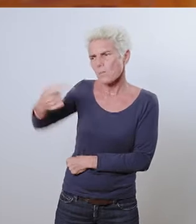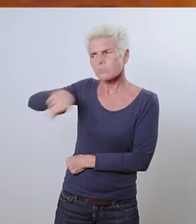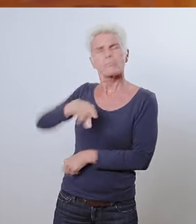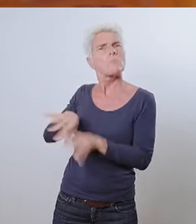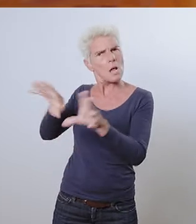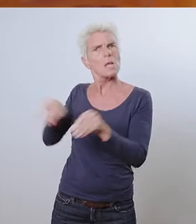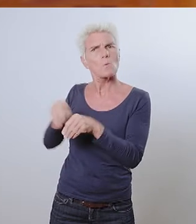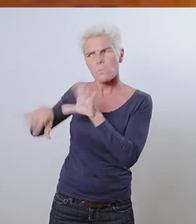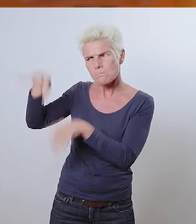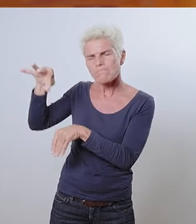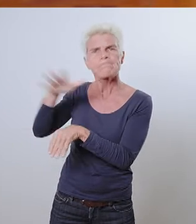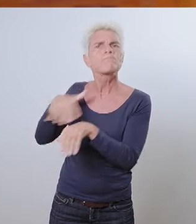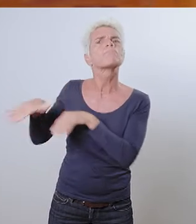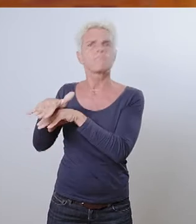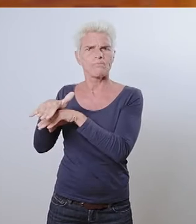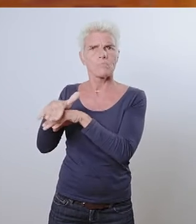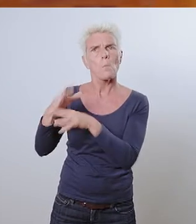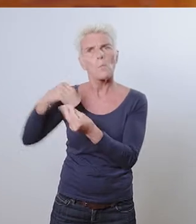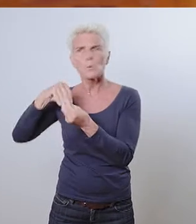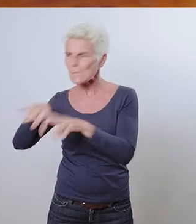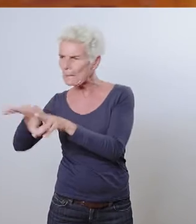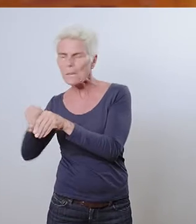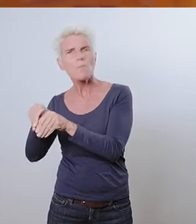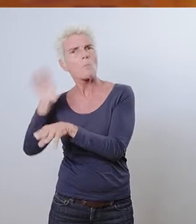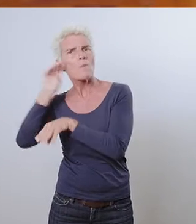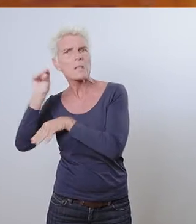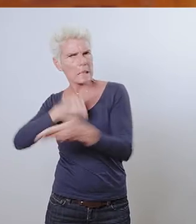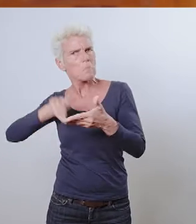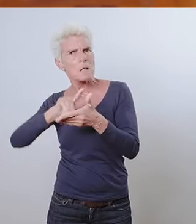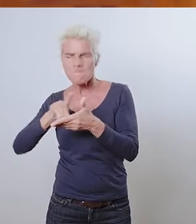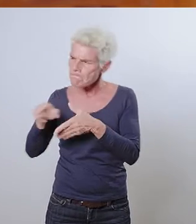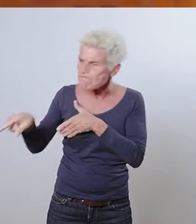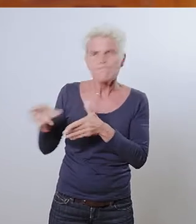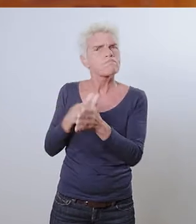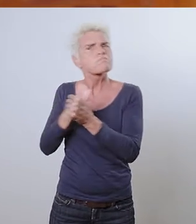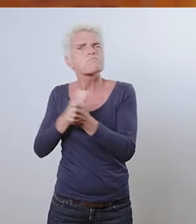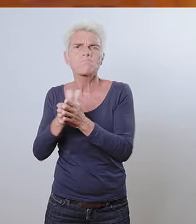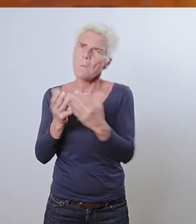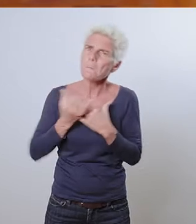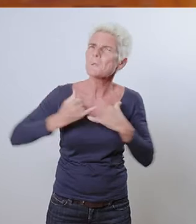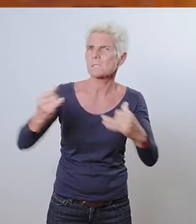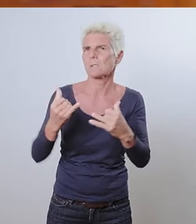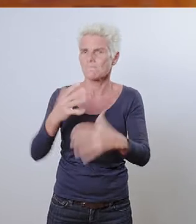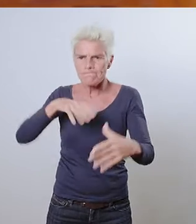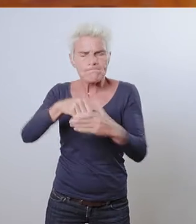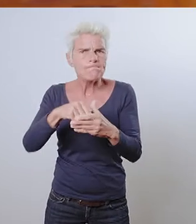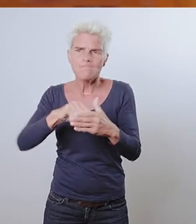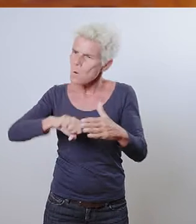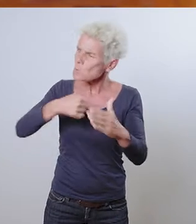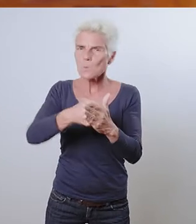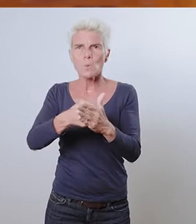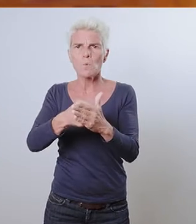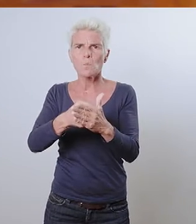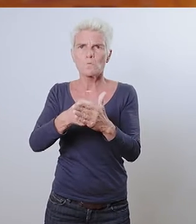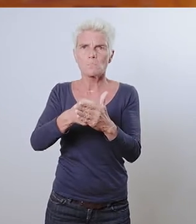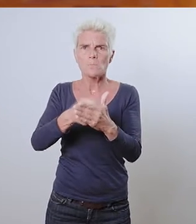sur l'ensemble des élus et le personnel départemental dont la mobilisation et l'implication ont été